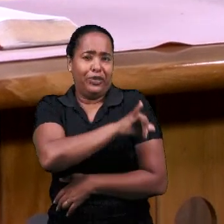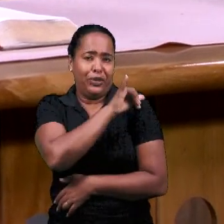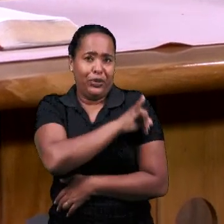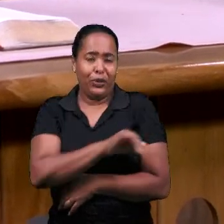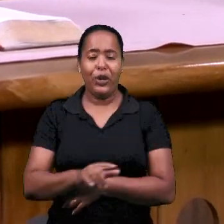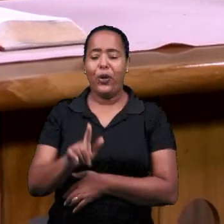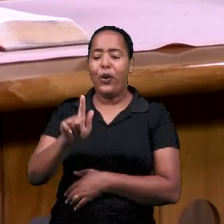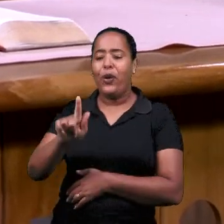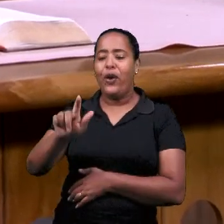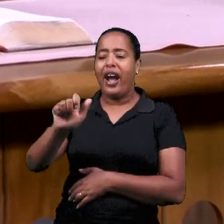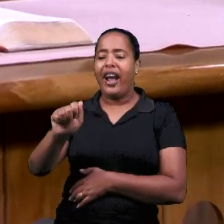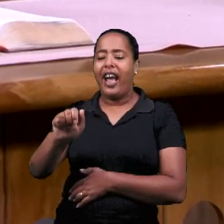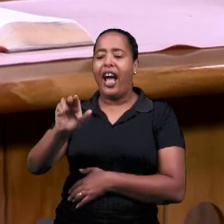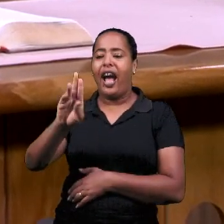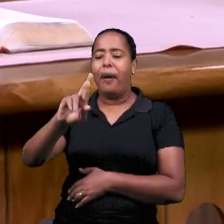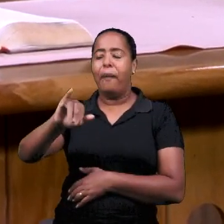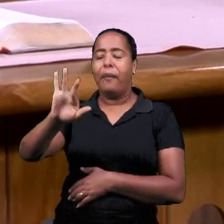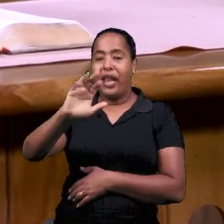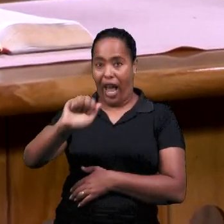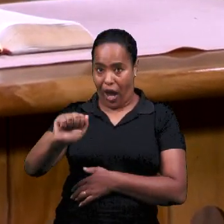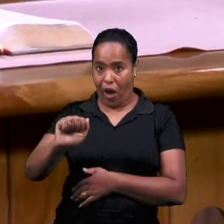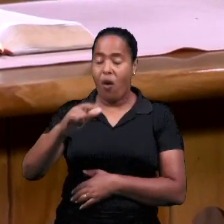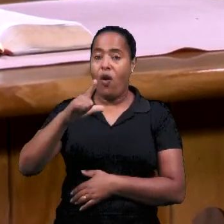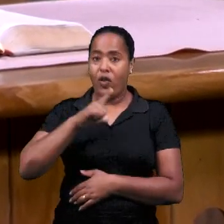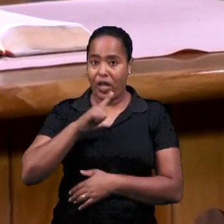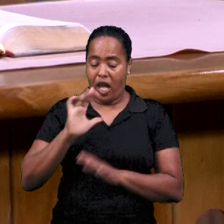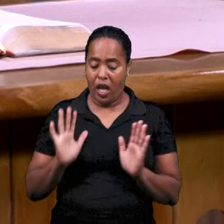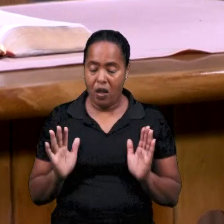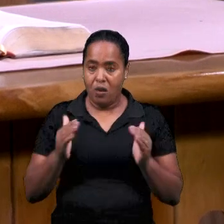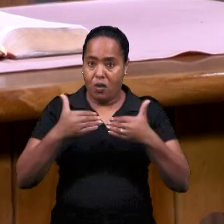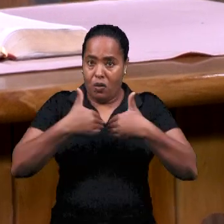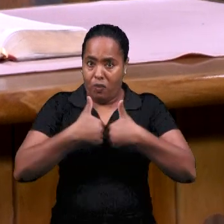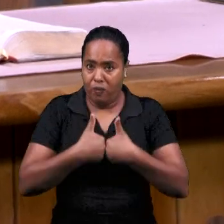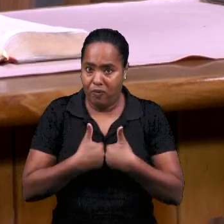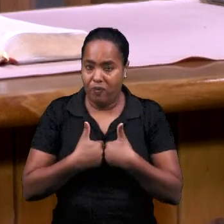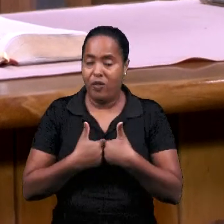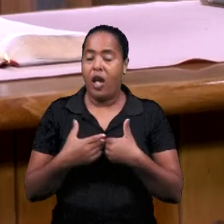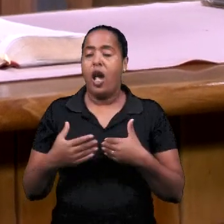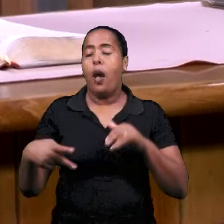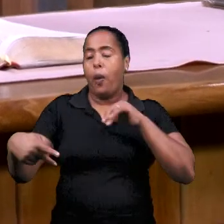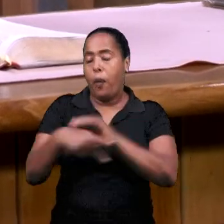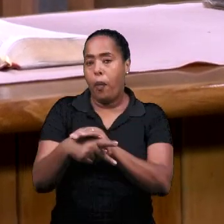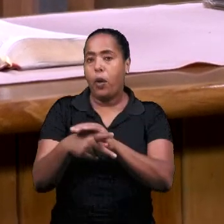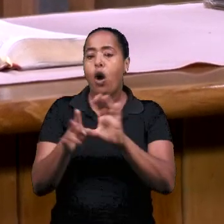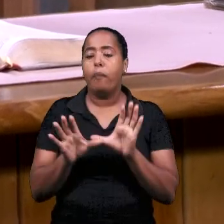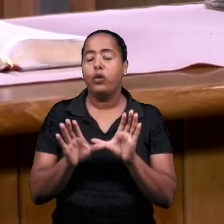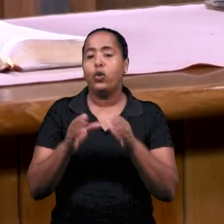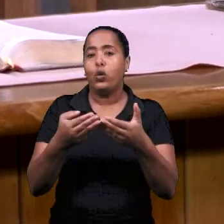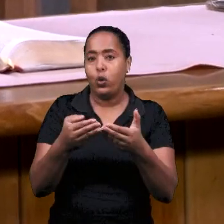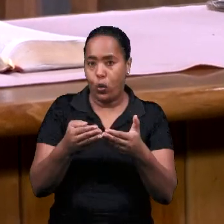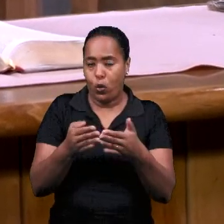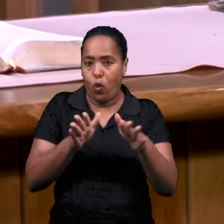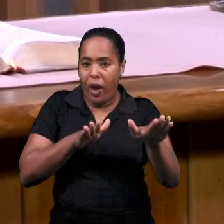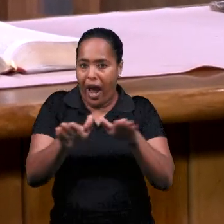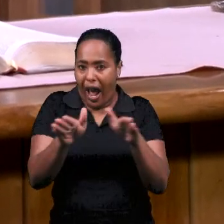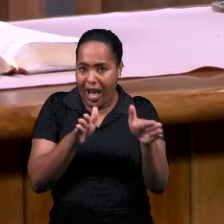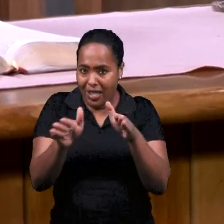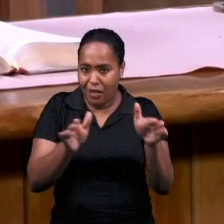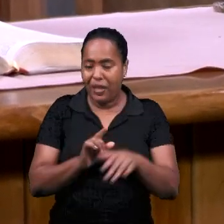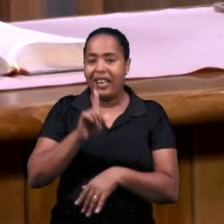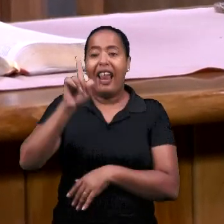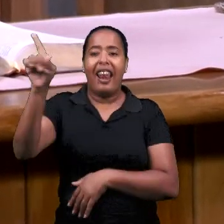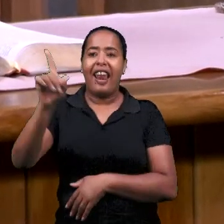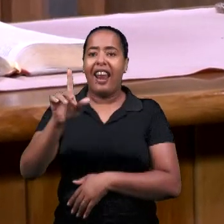Rio de Janeiro. C'est notre frère Gabriel. Gabriel, il est autiste. Il fait partie du groupe d'accessibilité, notre